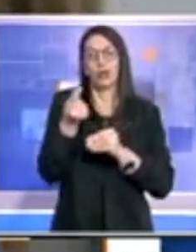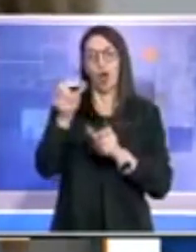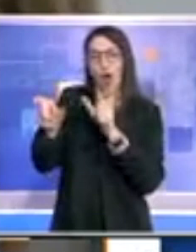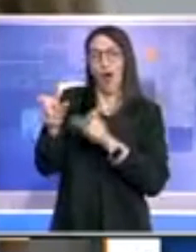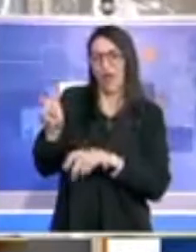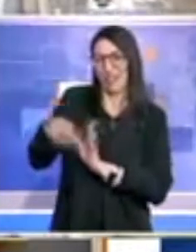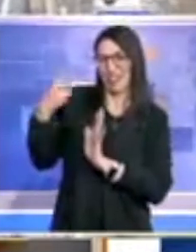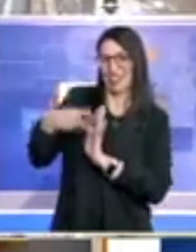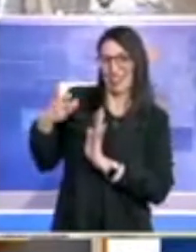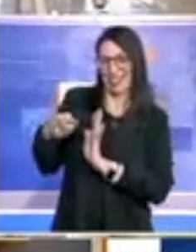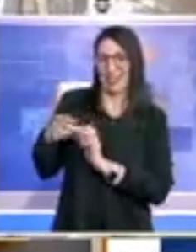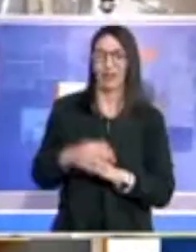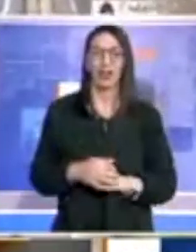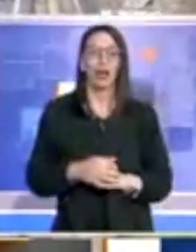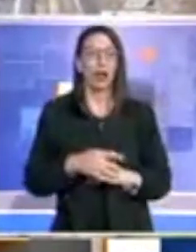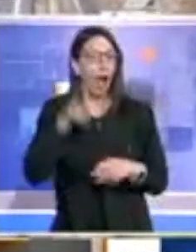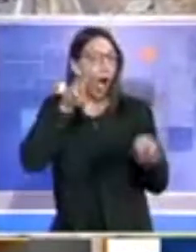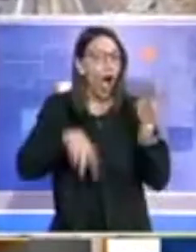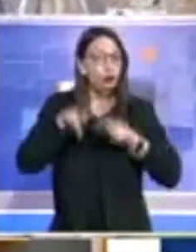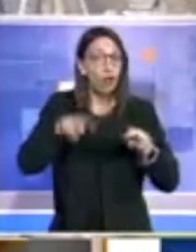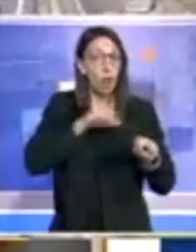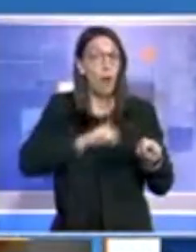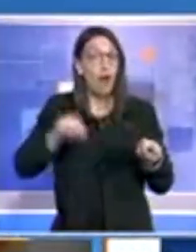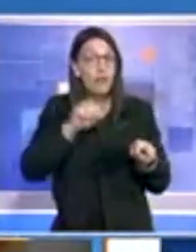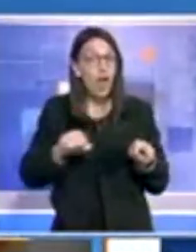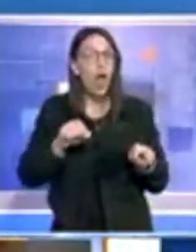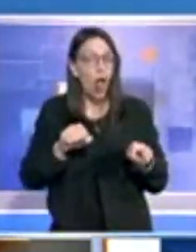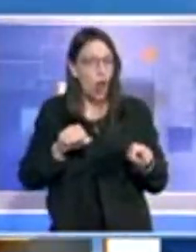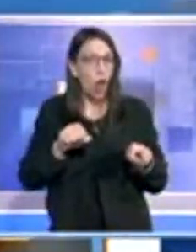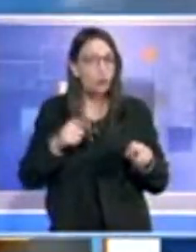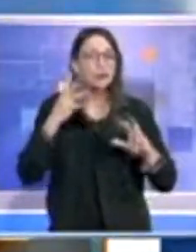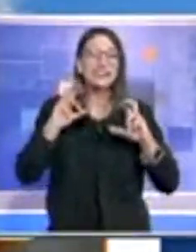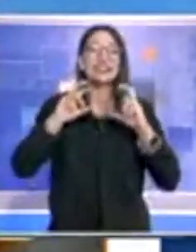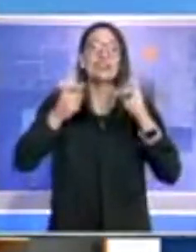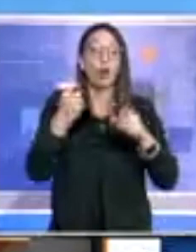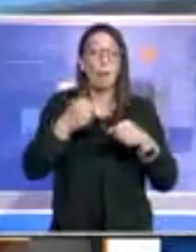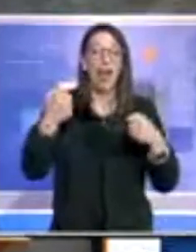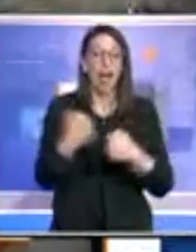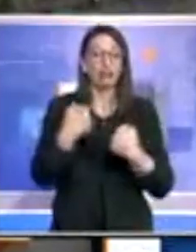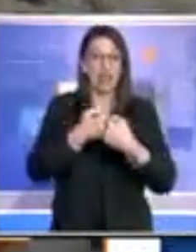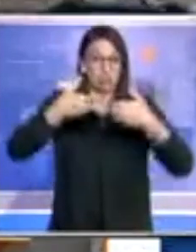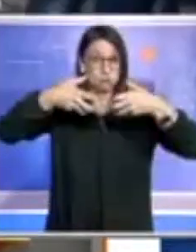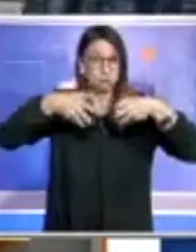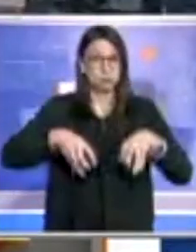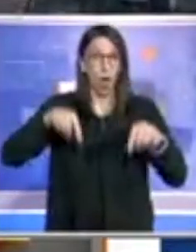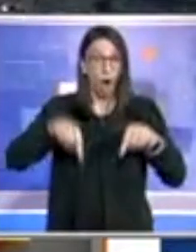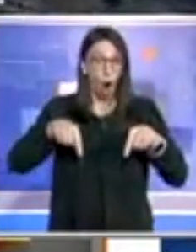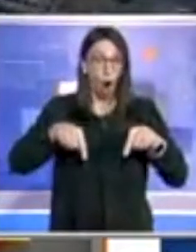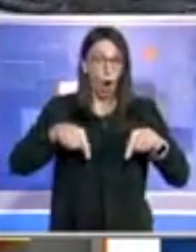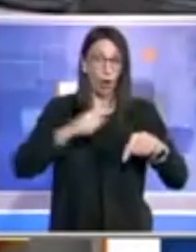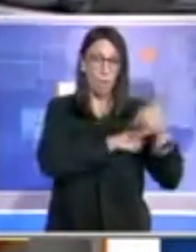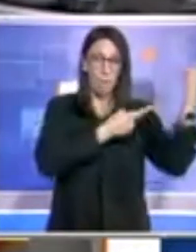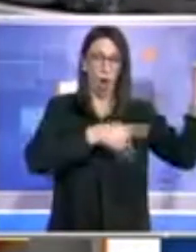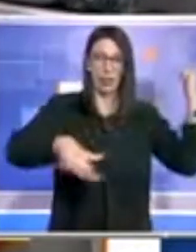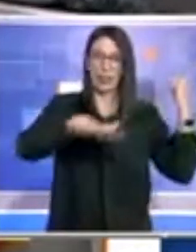per l'automobilista io certamente sulla velocità devono rientrare in un più ampio sforzo per ridurre gli incidenti che al momento nel potentino